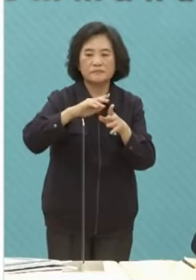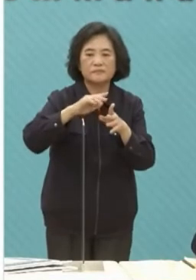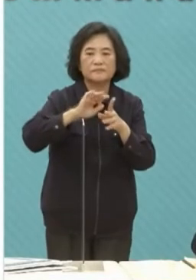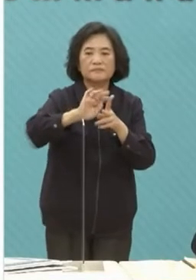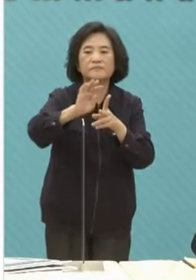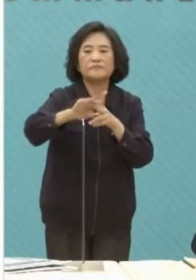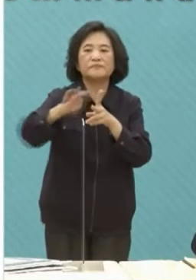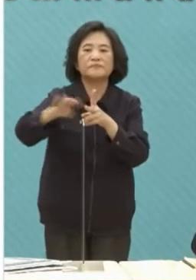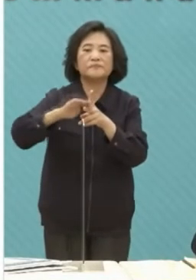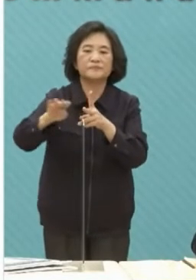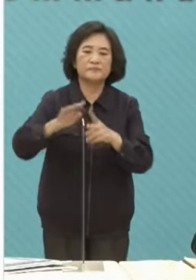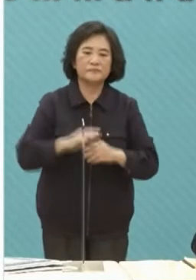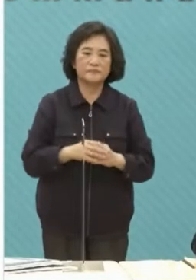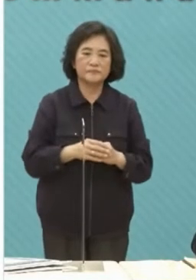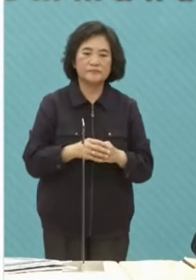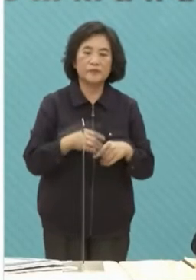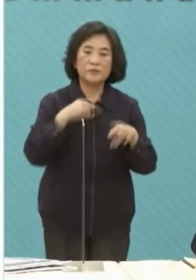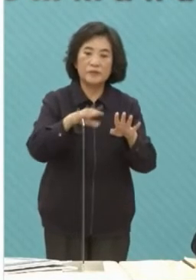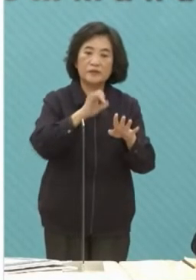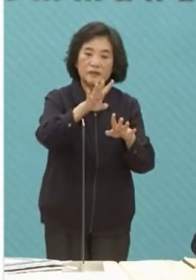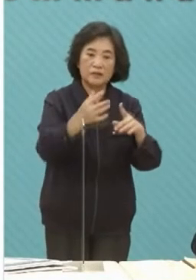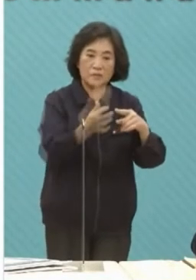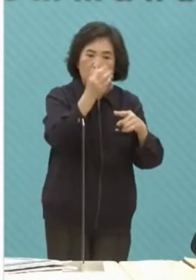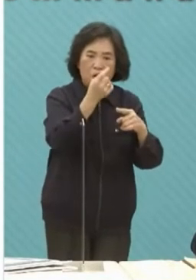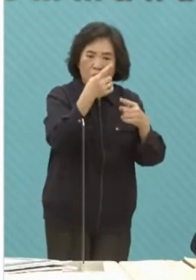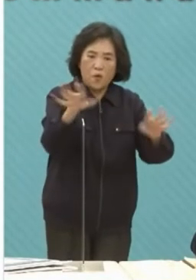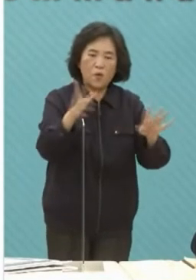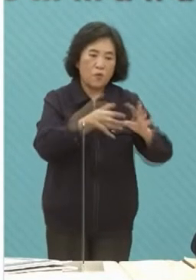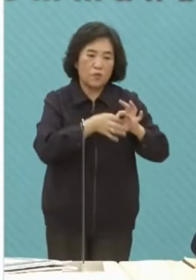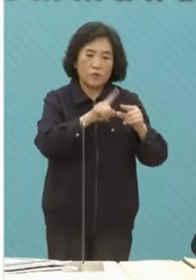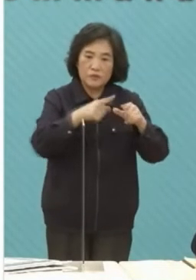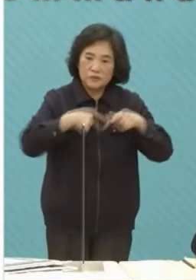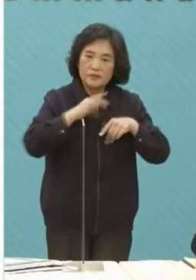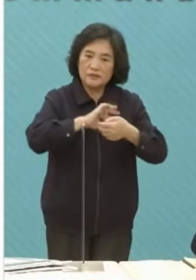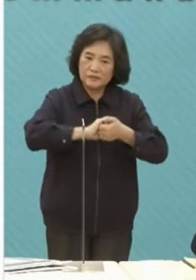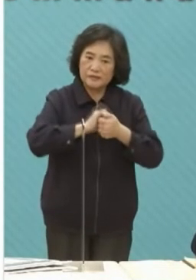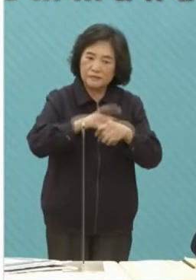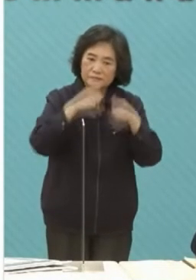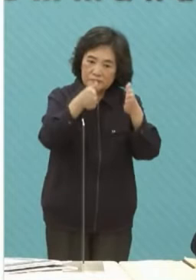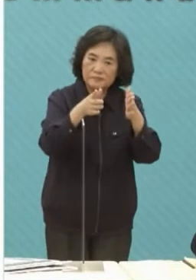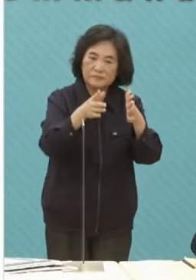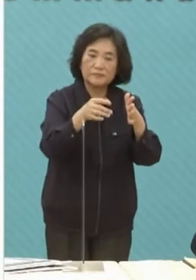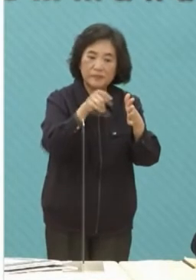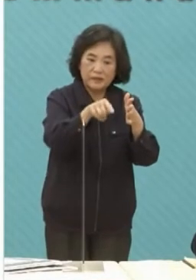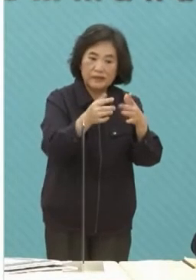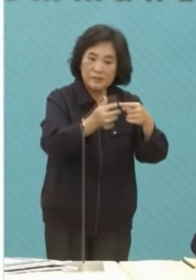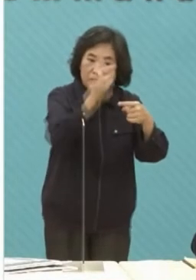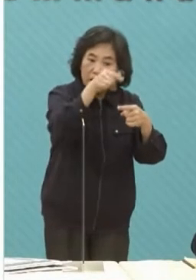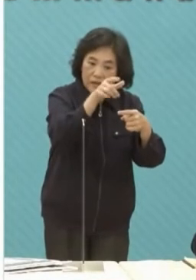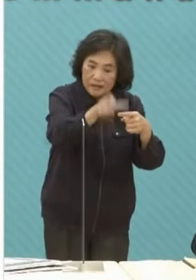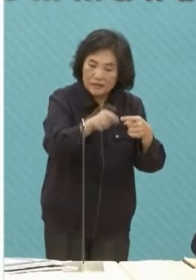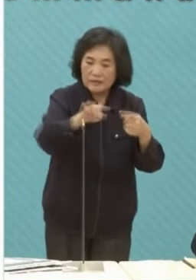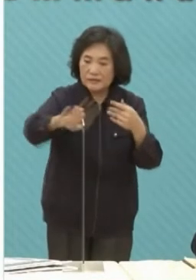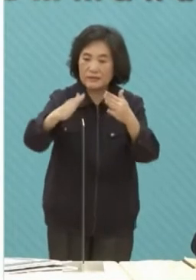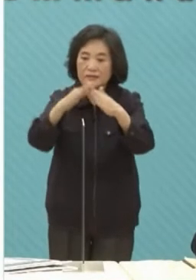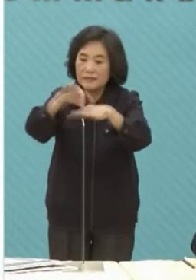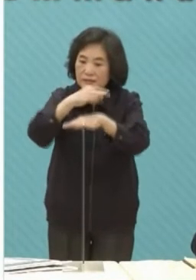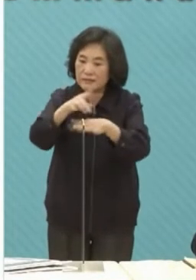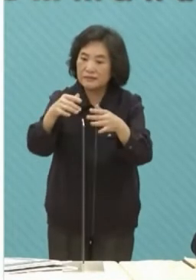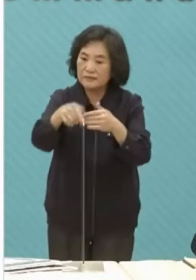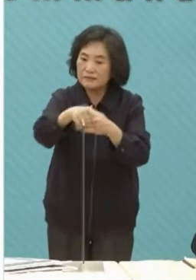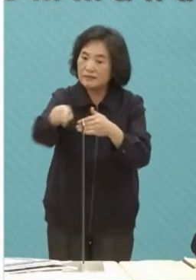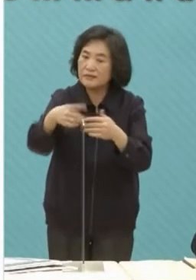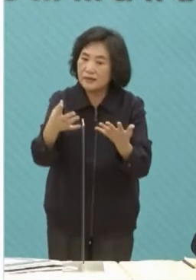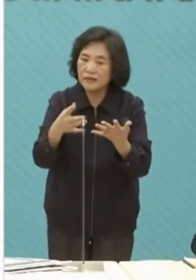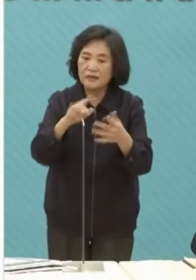就是，确诊者人数众多，我们关怀中心会优先处理确诊者的居家隔离跟安置，所以这个时间